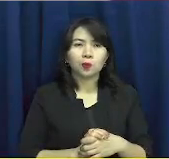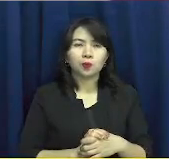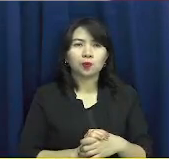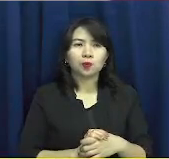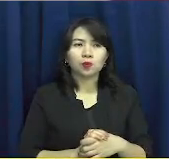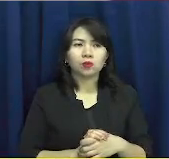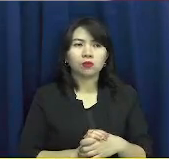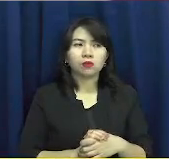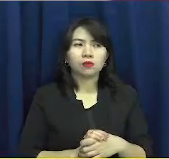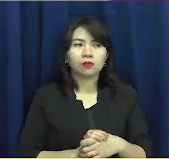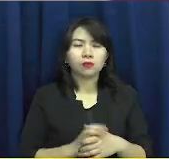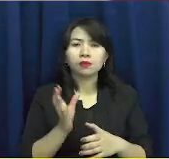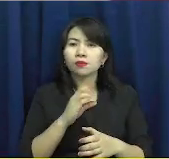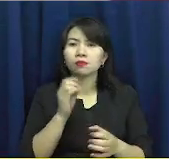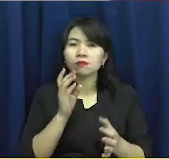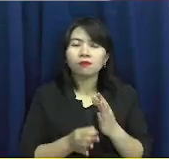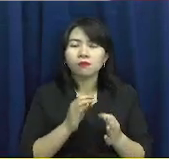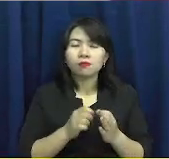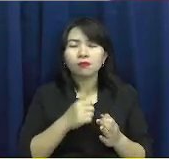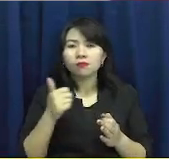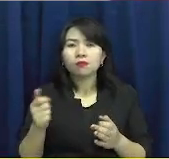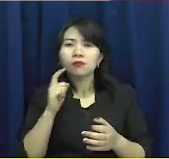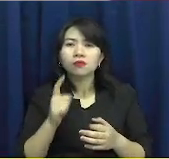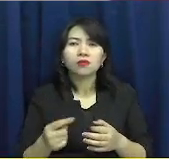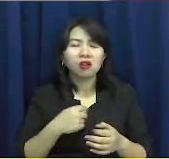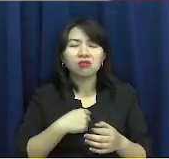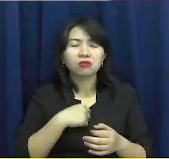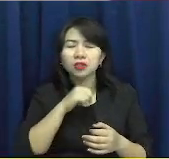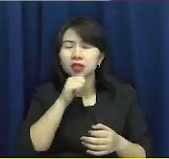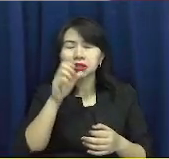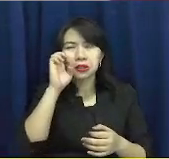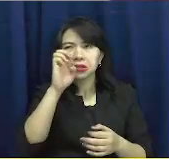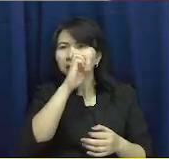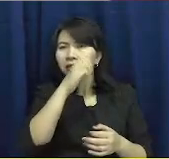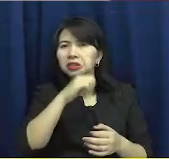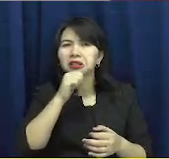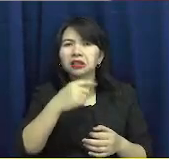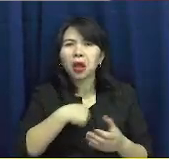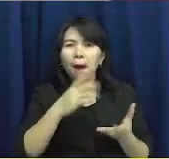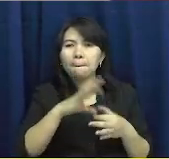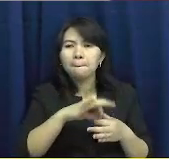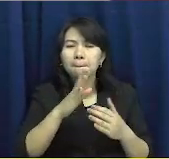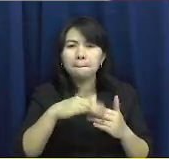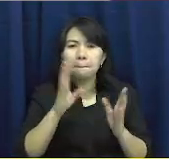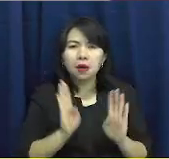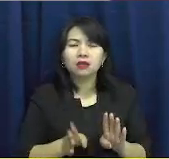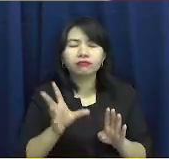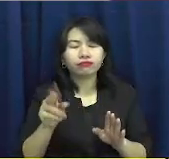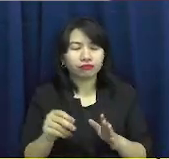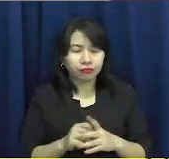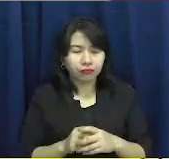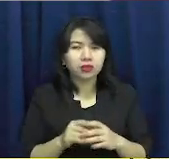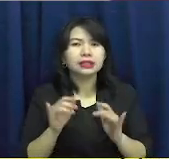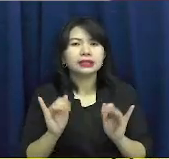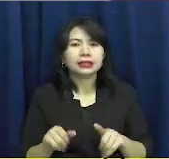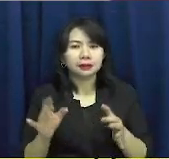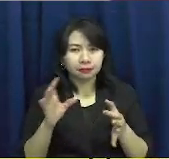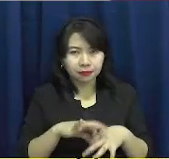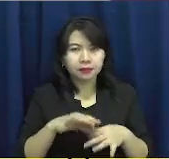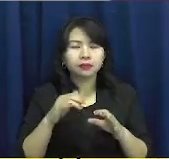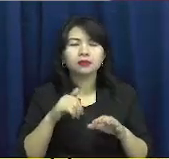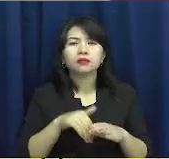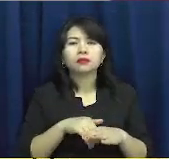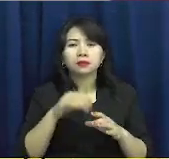if the ear shall say, because I am not the eye, I am not of the body, is it therefore not of the body? You see? Now, kaya